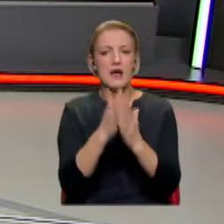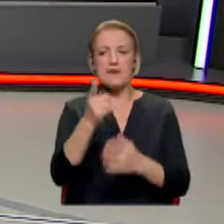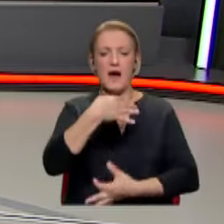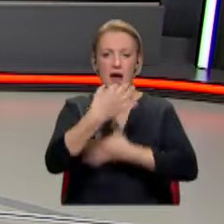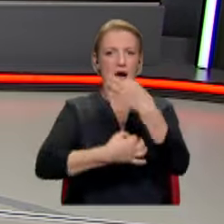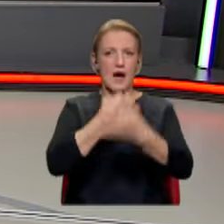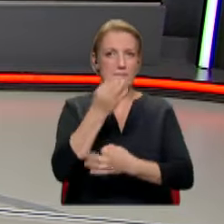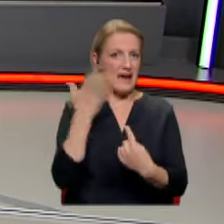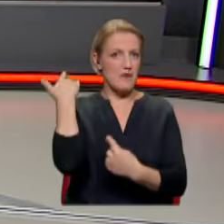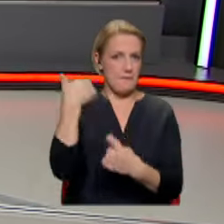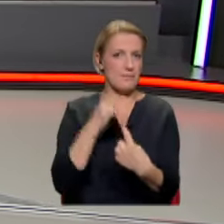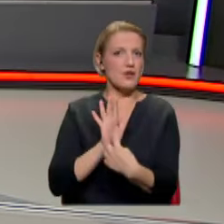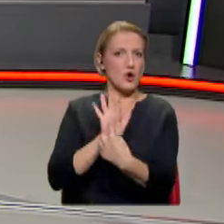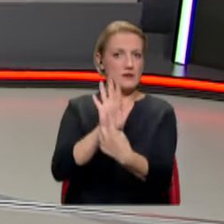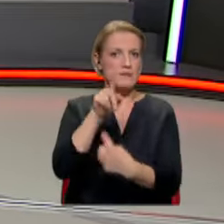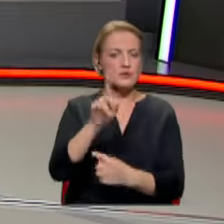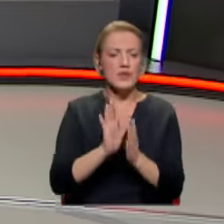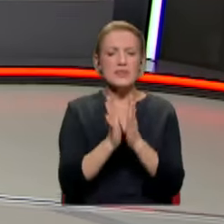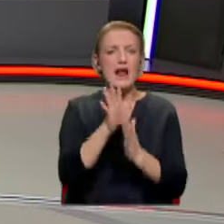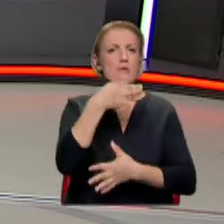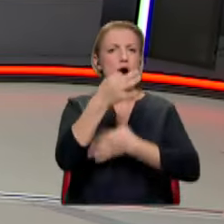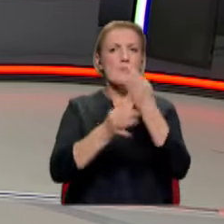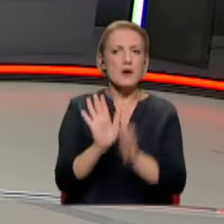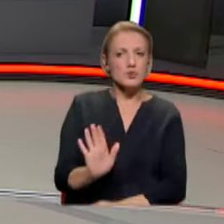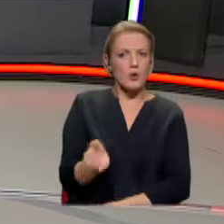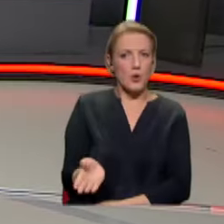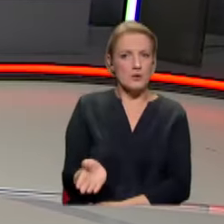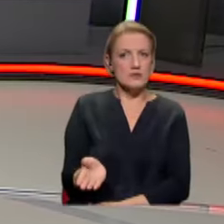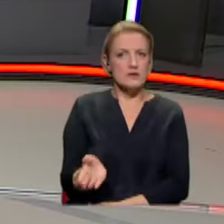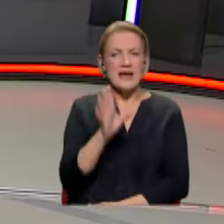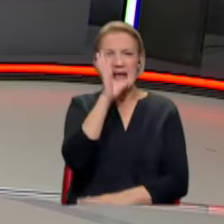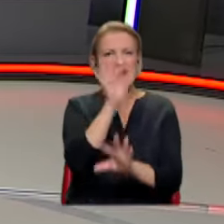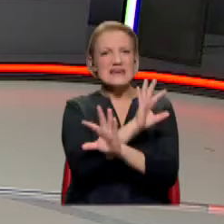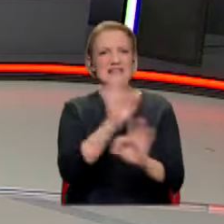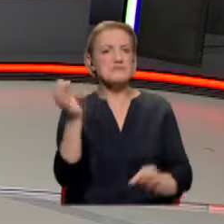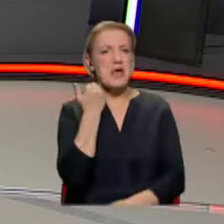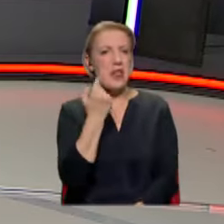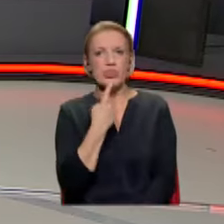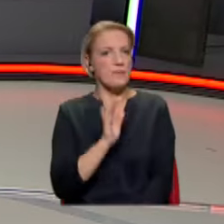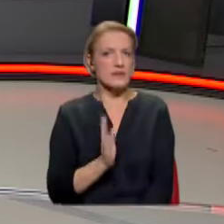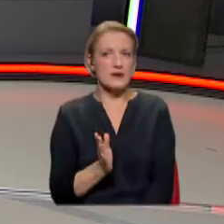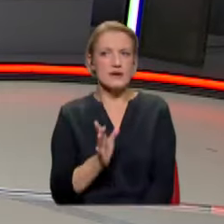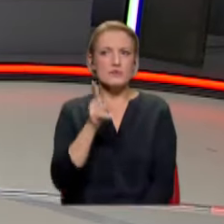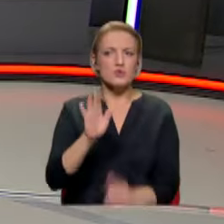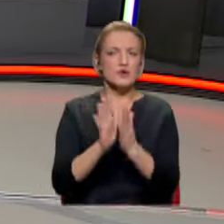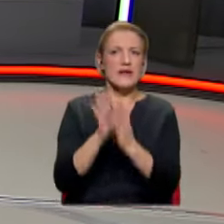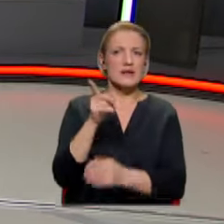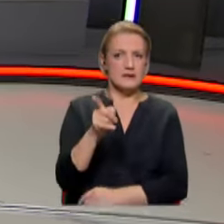haber gösterdim size Bu dergide bu haber duruyor ve kimse de henüz yalanlamadı şu